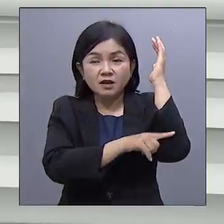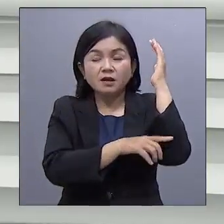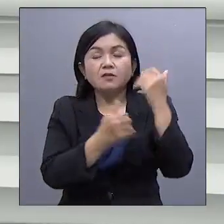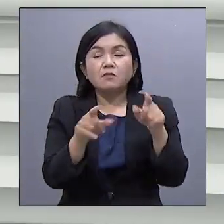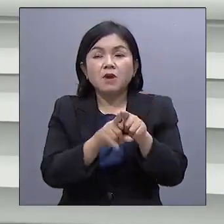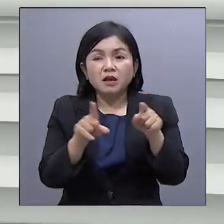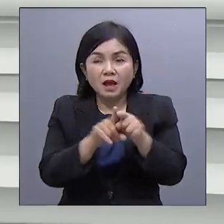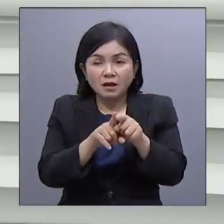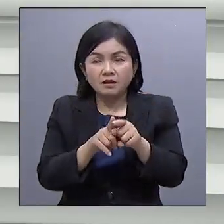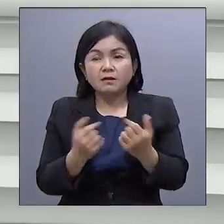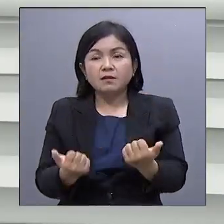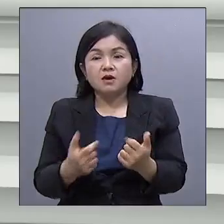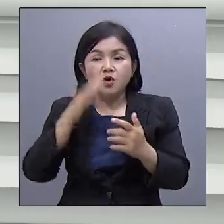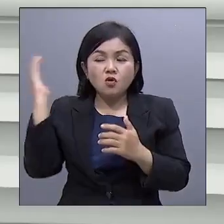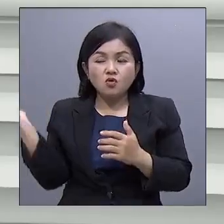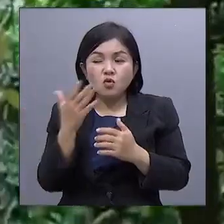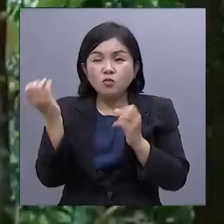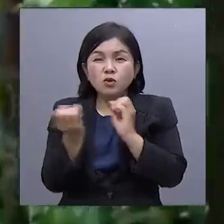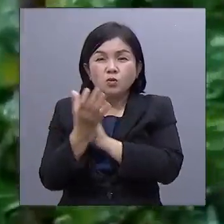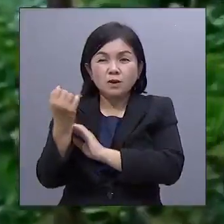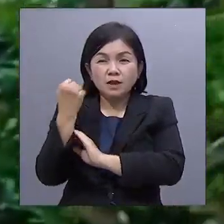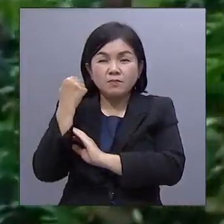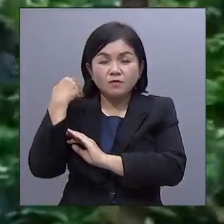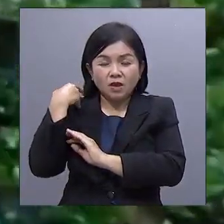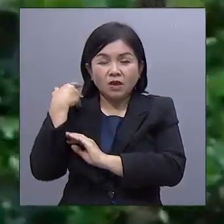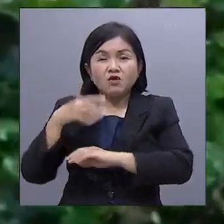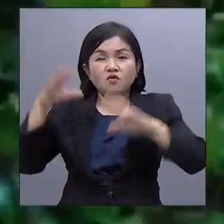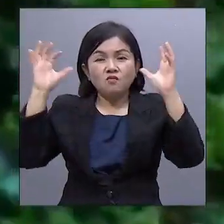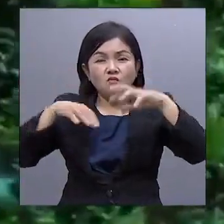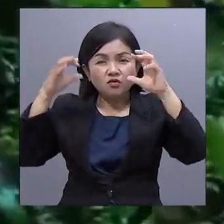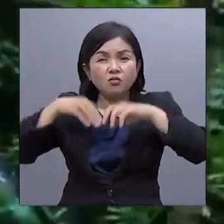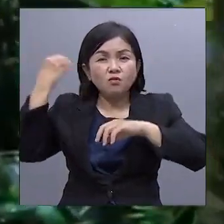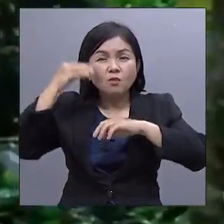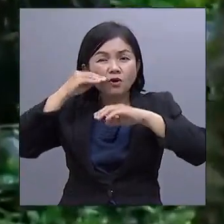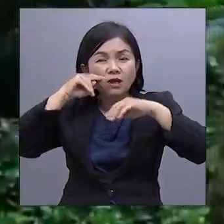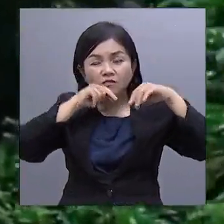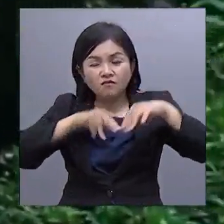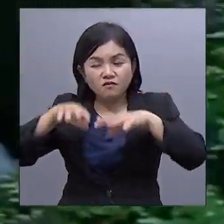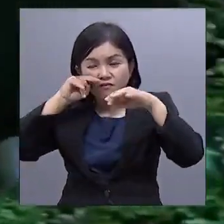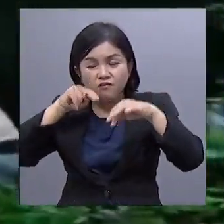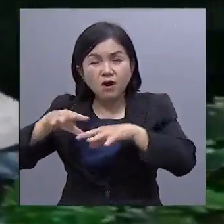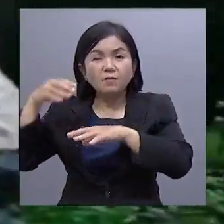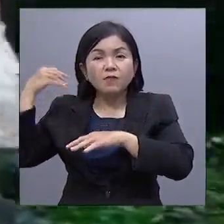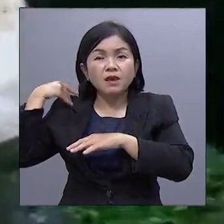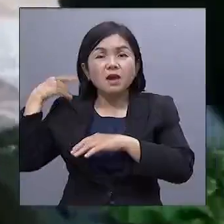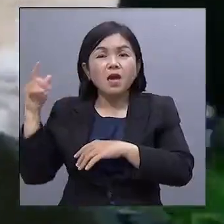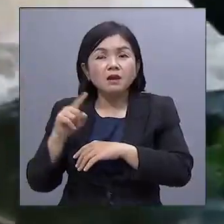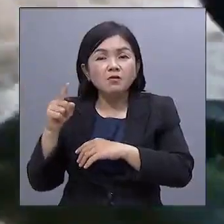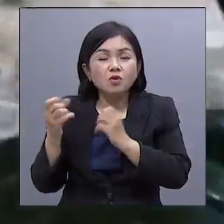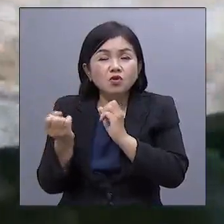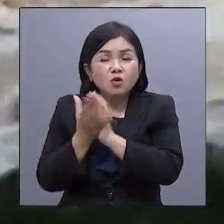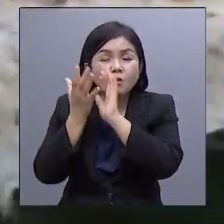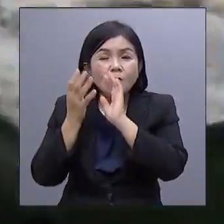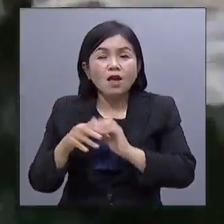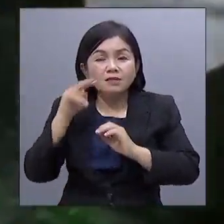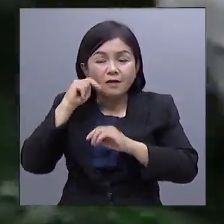นนั้นก็ยังคงมีกระแสลมที่ค่อนข้างจะแรงค่ะฝนที่ตกหนักในระยะนี้นะคะรวมทั้งฝนที่ตกสะสมก็อาจจะก่อให้เกิดสภาวะ